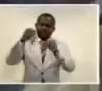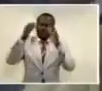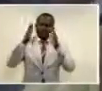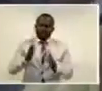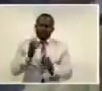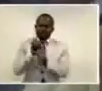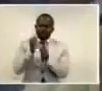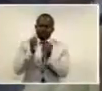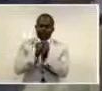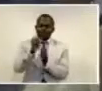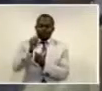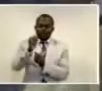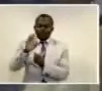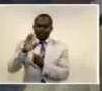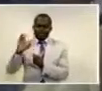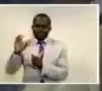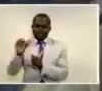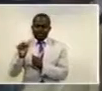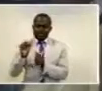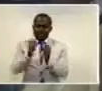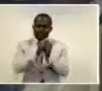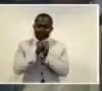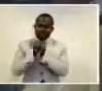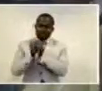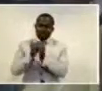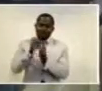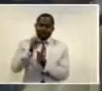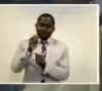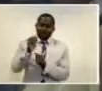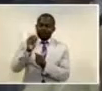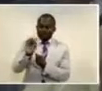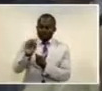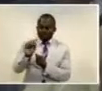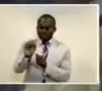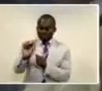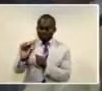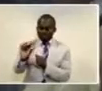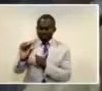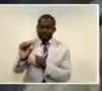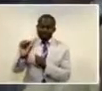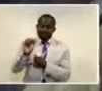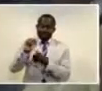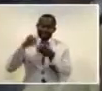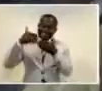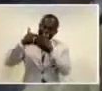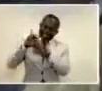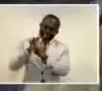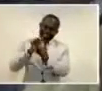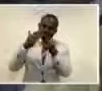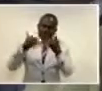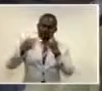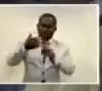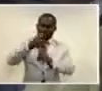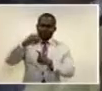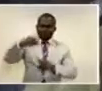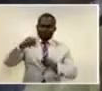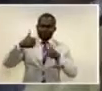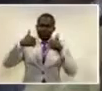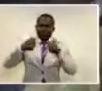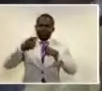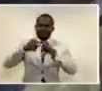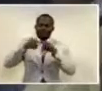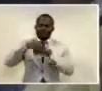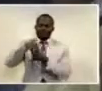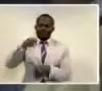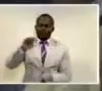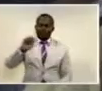na MCCs na SMEs ntoya inyinshi zimaze kugera ku buziranenge bwiza ariko aha muri